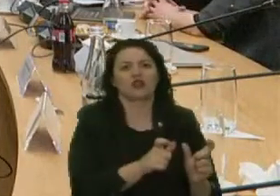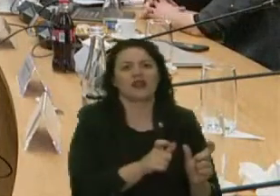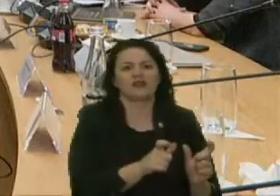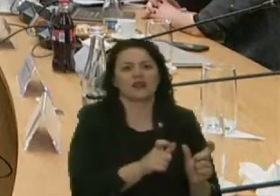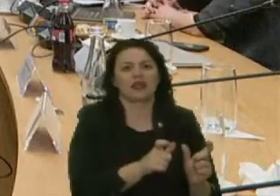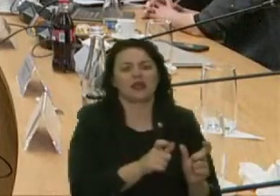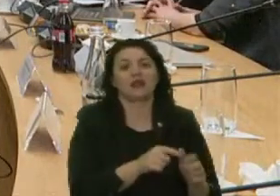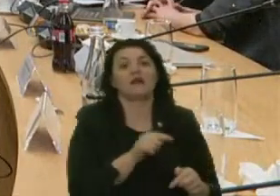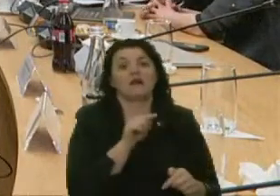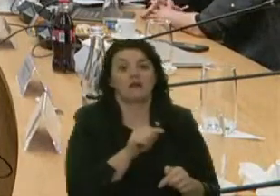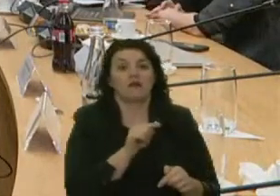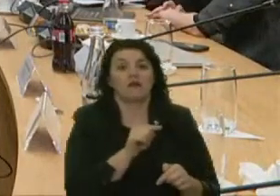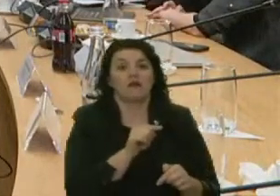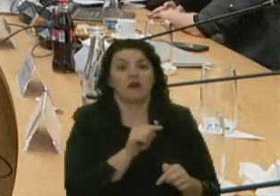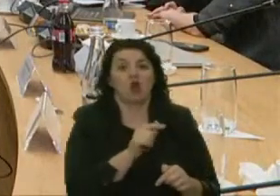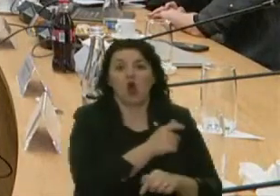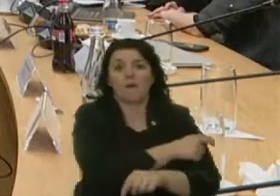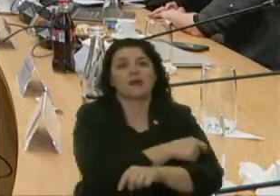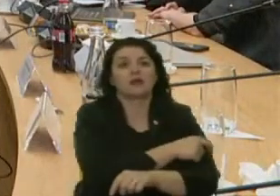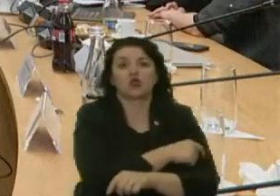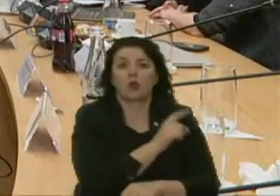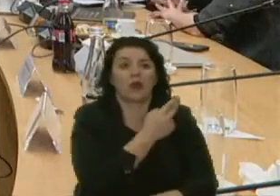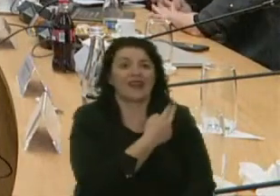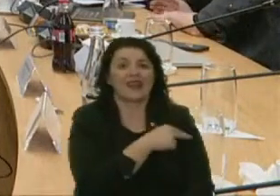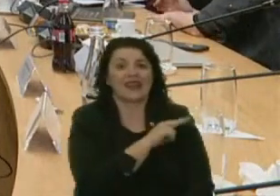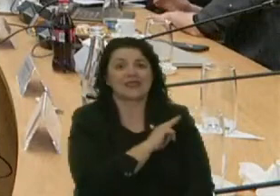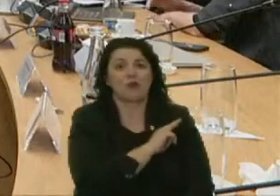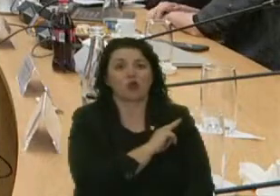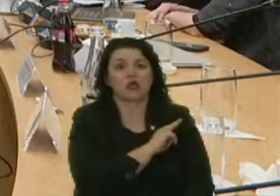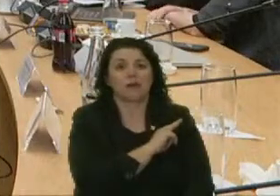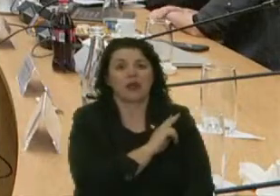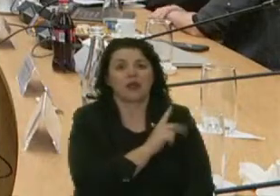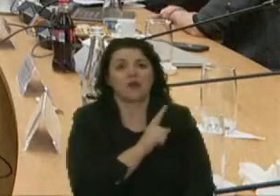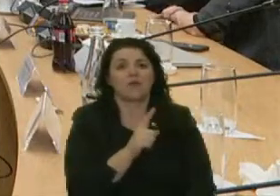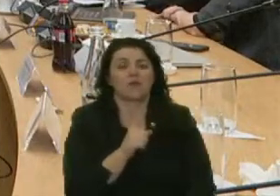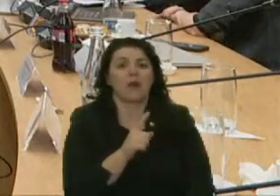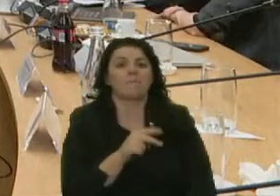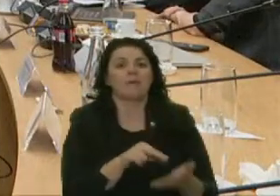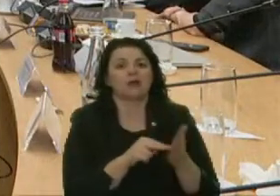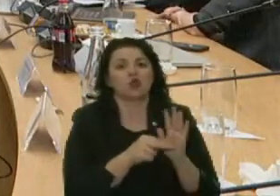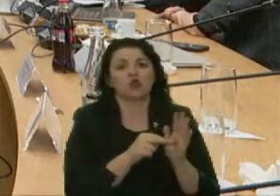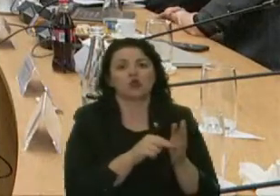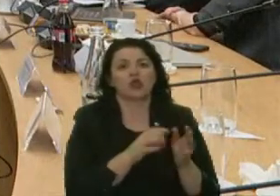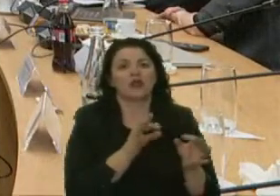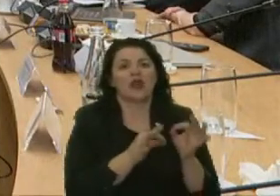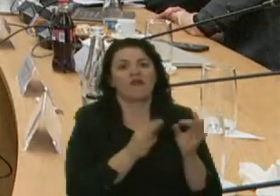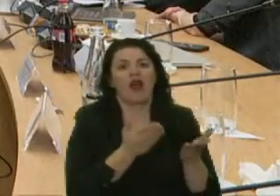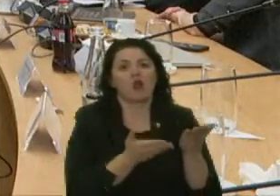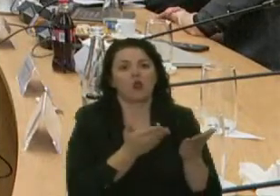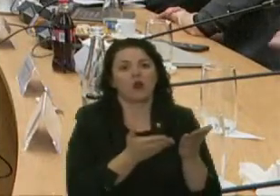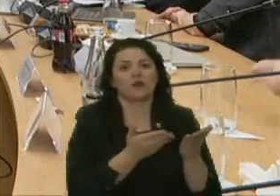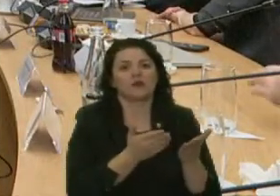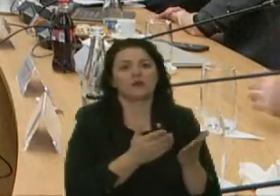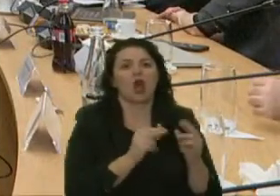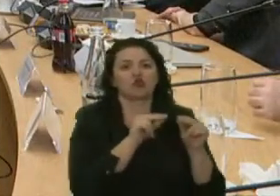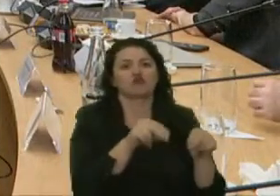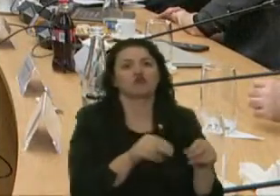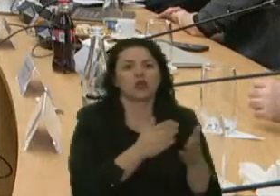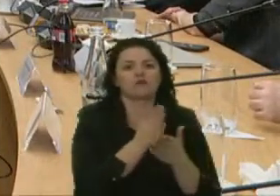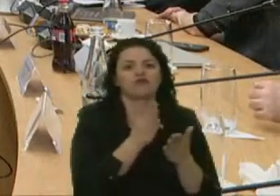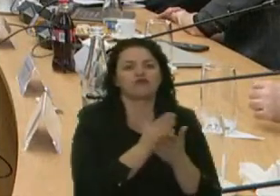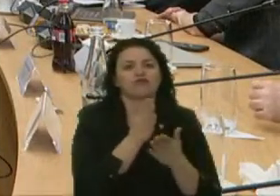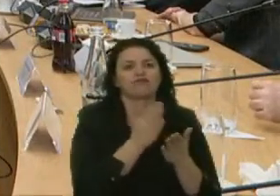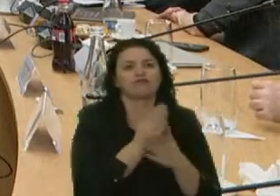în acest fel comisia de evaluare nu poate fi responsabilizat de de rigoare a vreunei metodologii mai mult se ajunge constant la situația